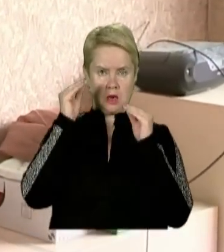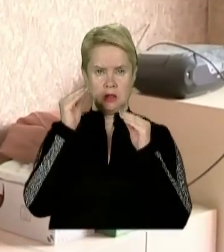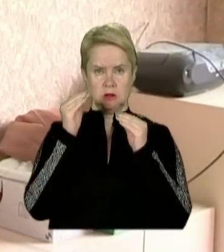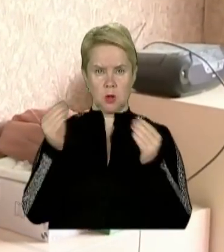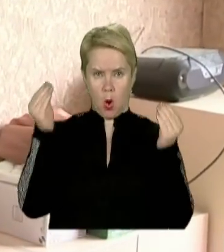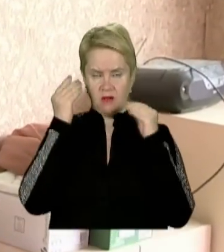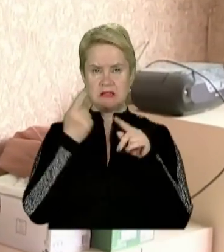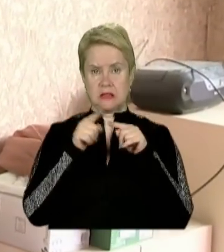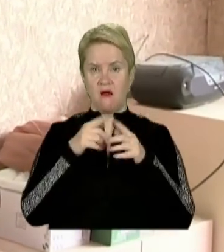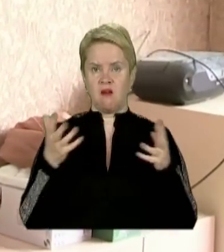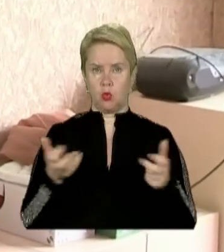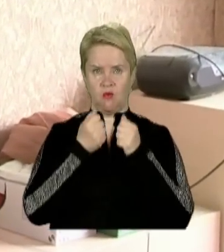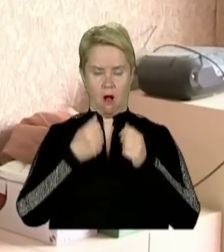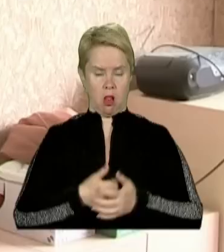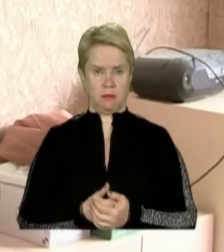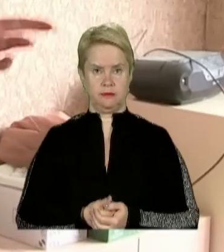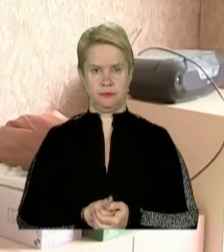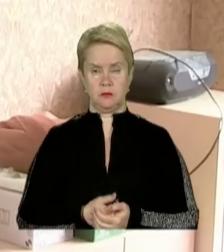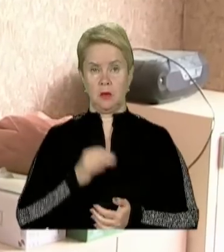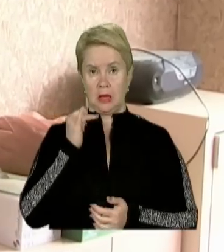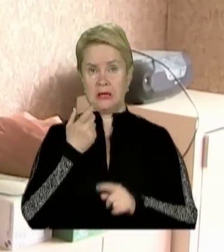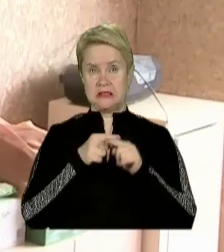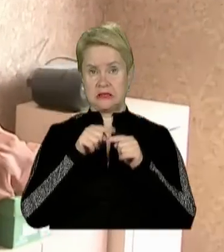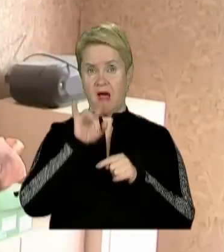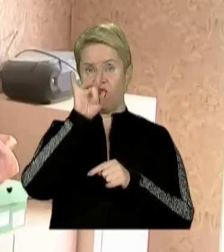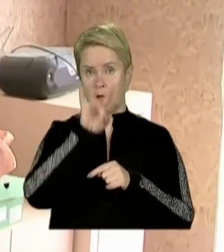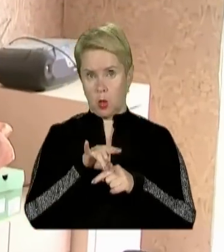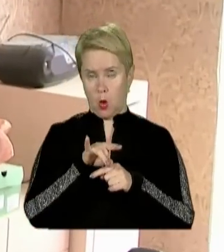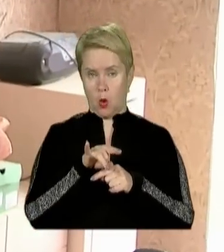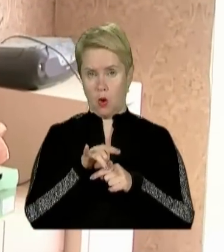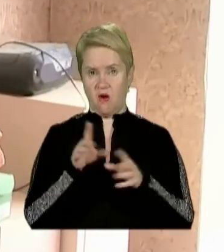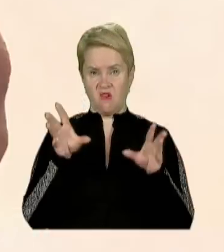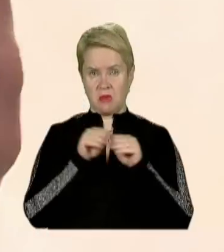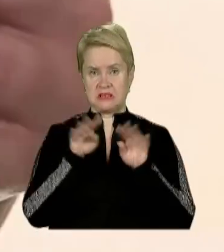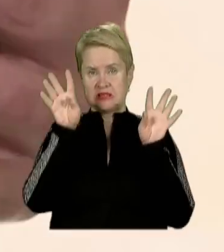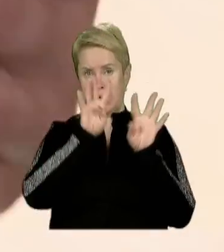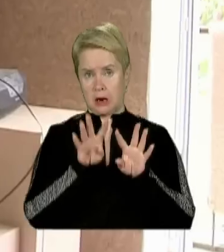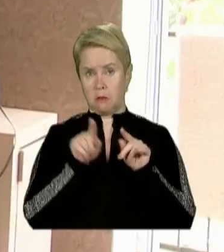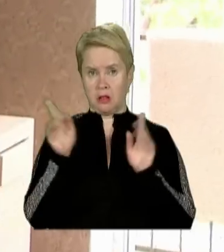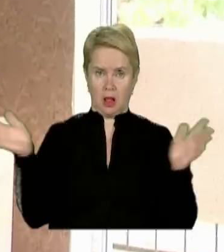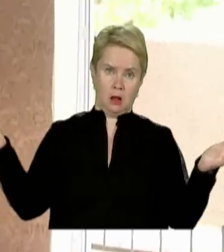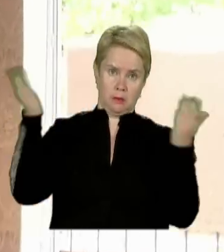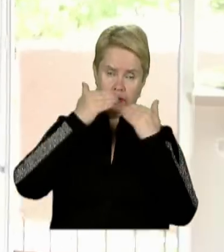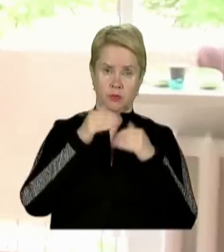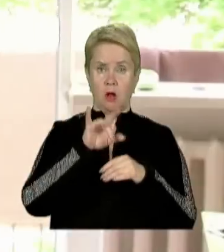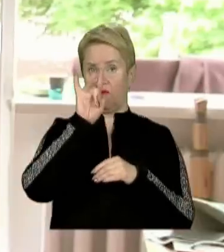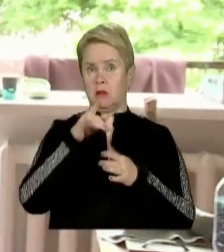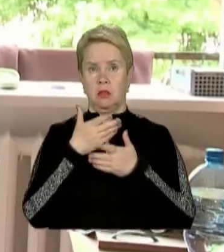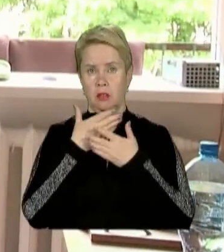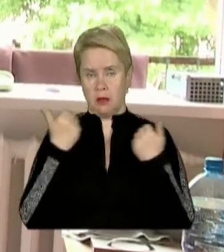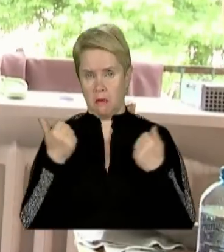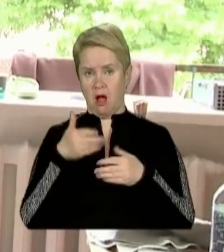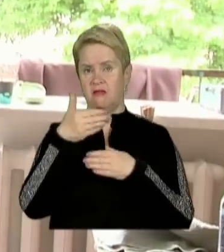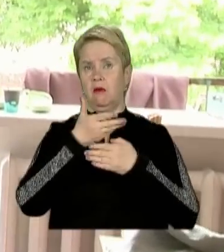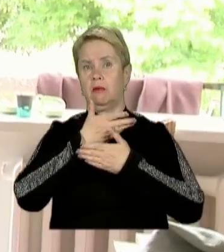з головою. Це її врятувало. І оце вікно місці з гардиною було на ній. Вікон немає,